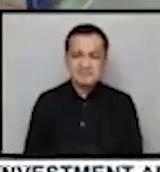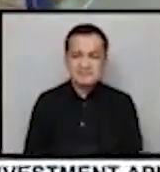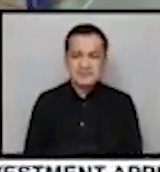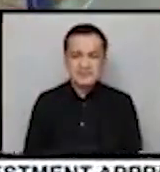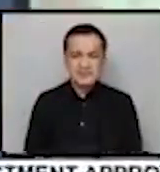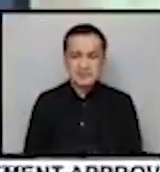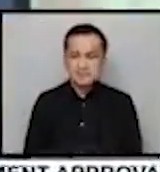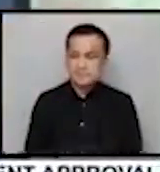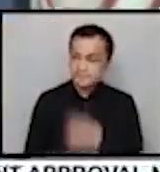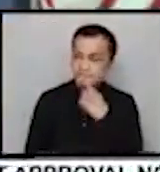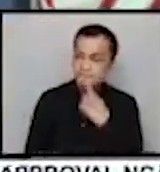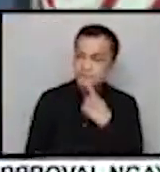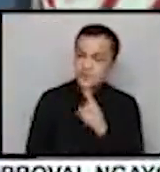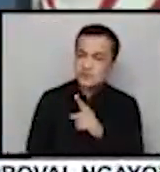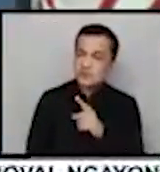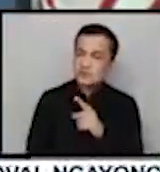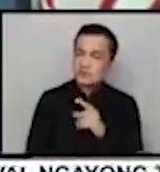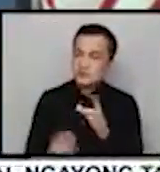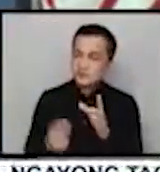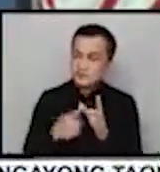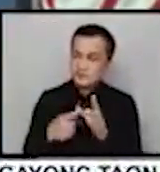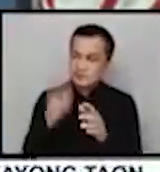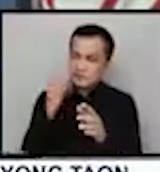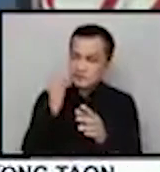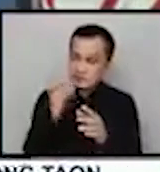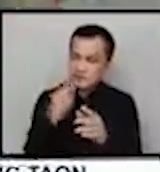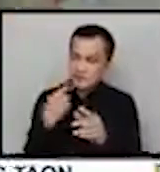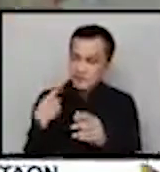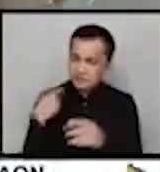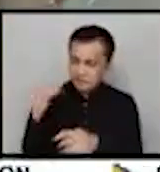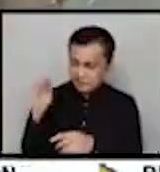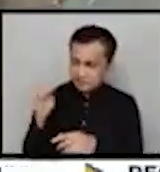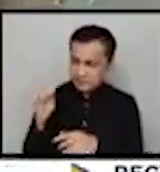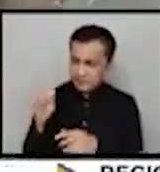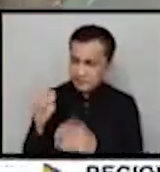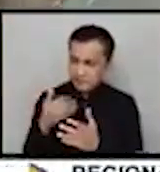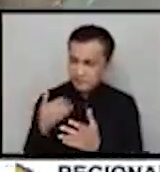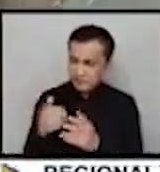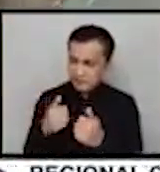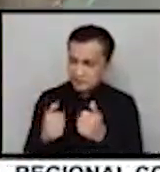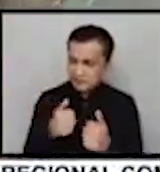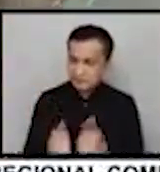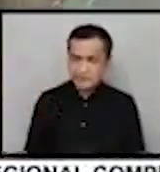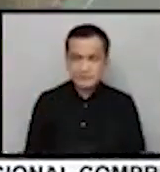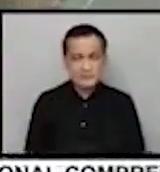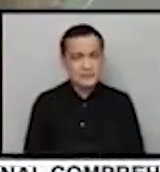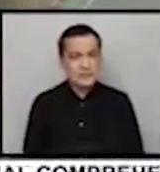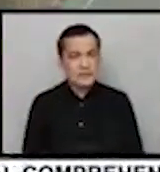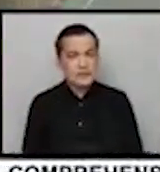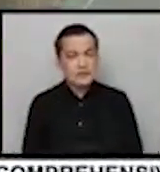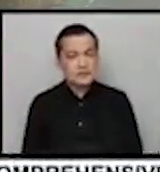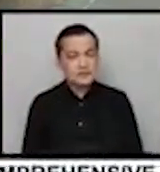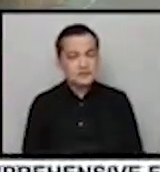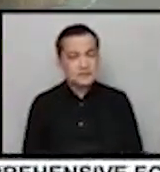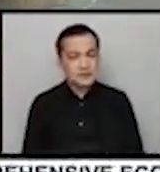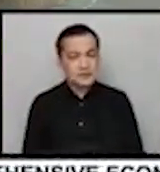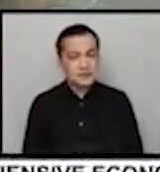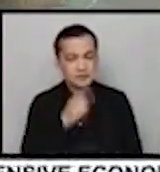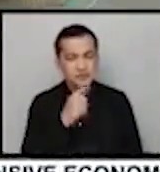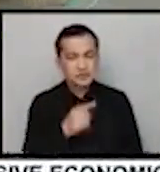mga pageant at mga singing contest? Meron ba? Actually po, ang main talent ko po talaga is acting. And